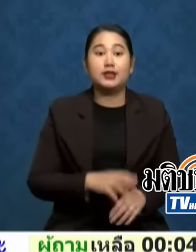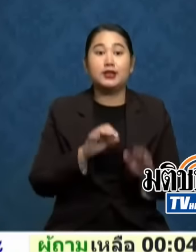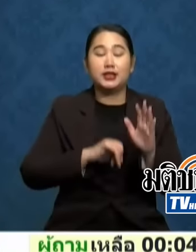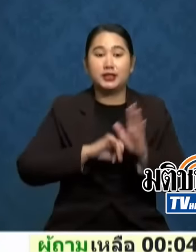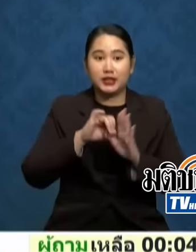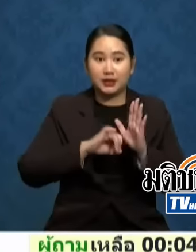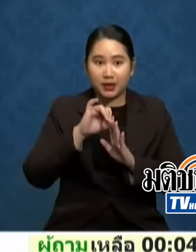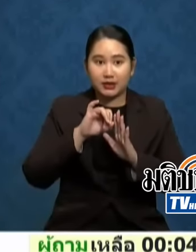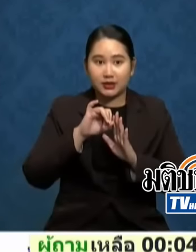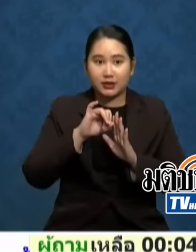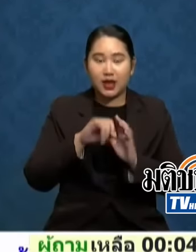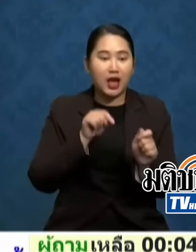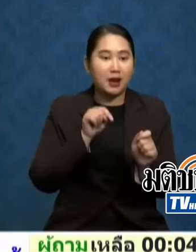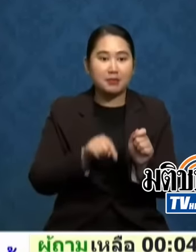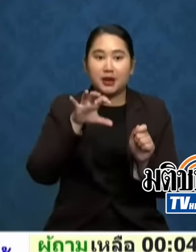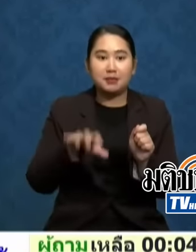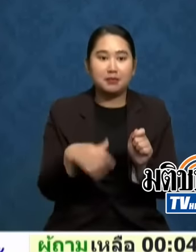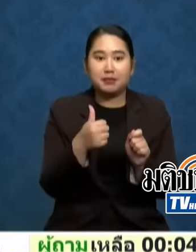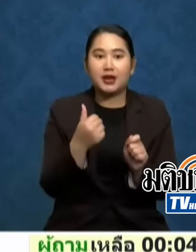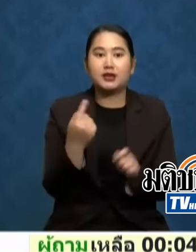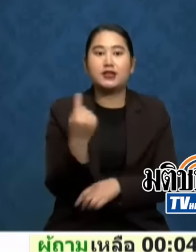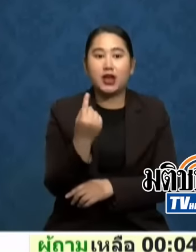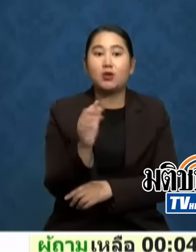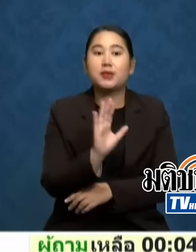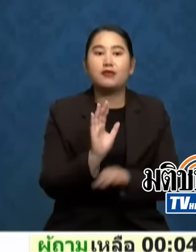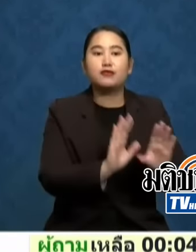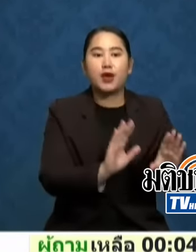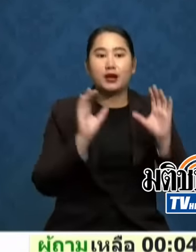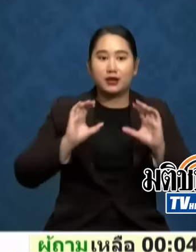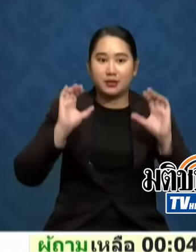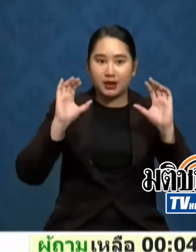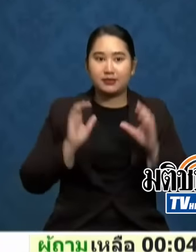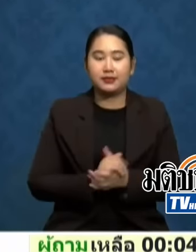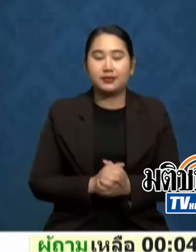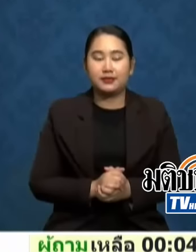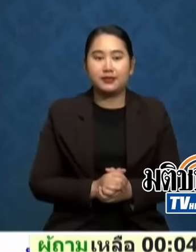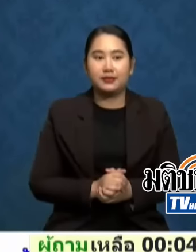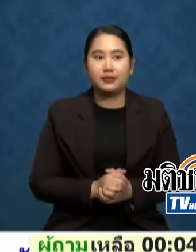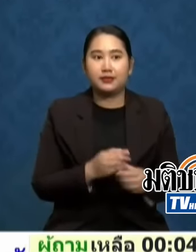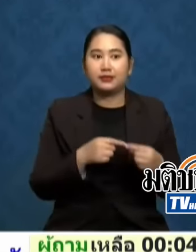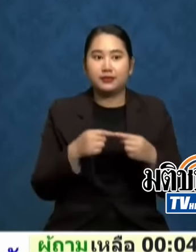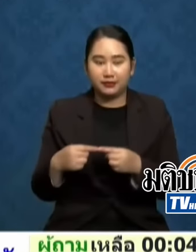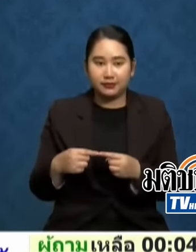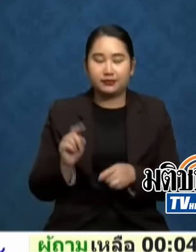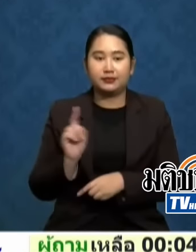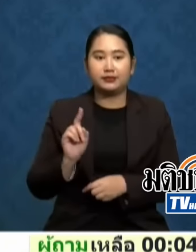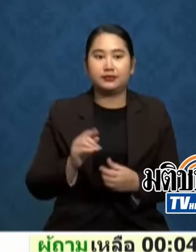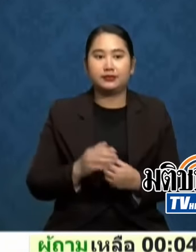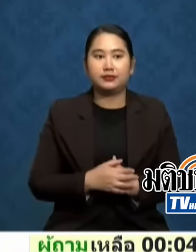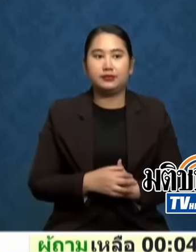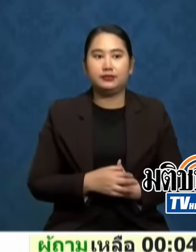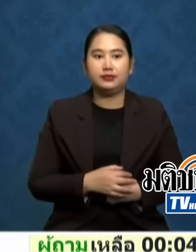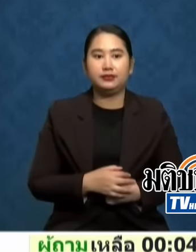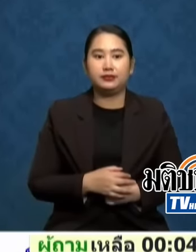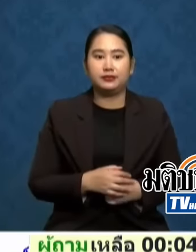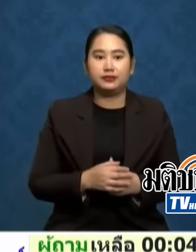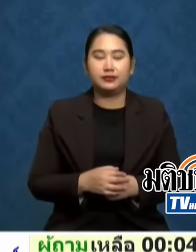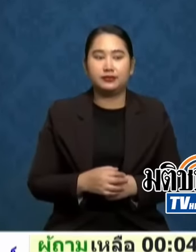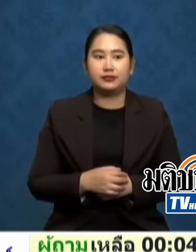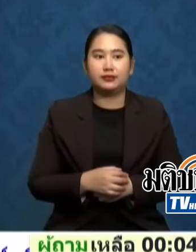หม่ไม่ได้มีแค่อำเภอเมืองผมฝากไปถึงรัฐบาลด้วยแล้วก็มาประเด็นต่อไปครับเรามายกพื้น